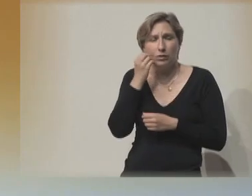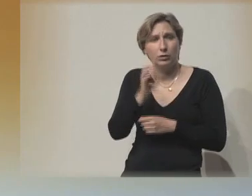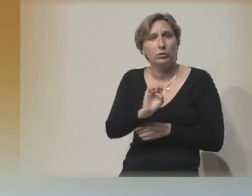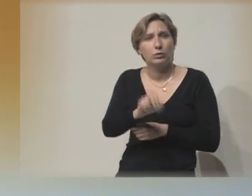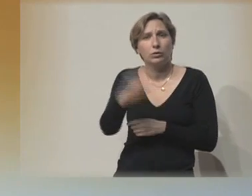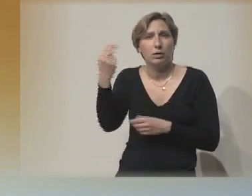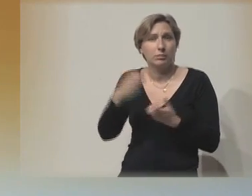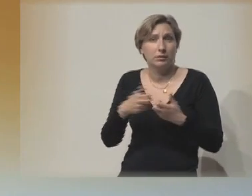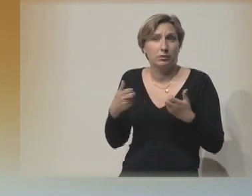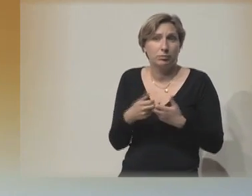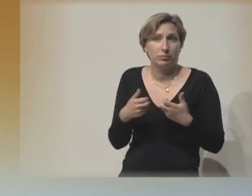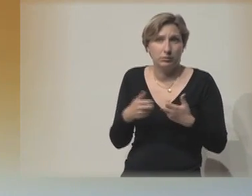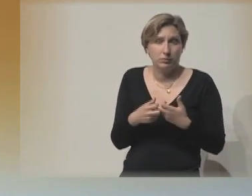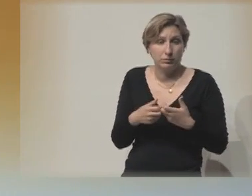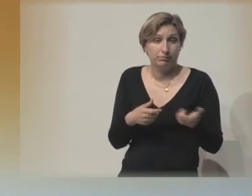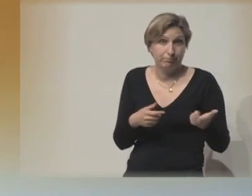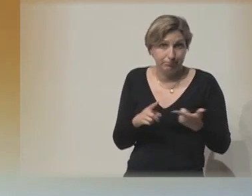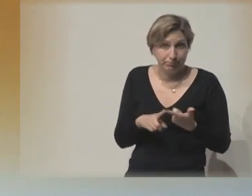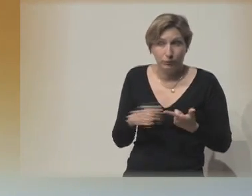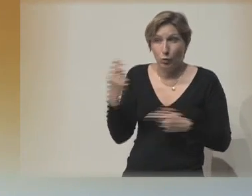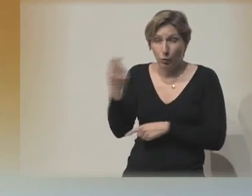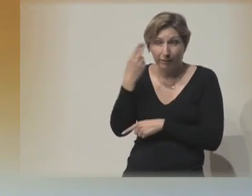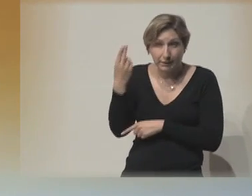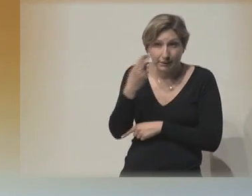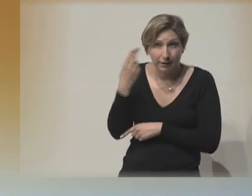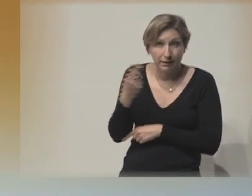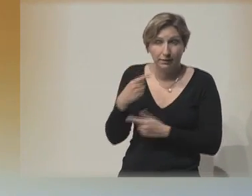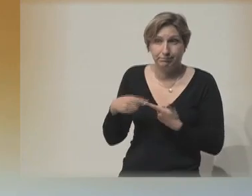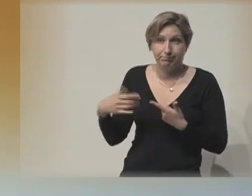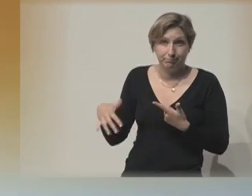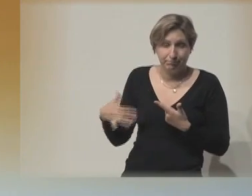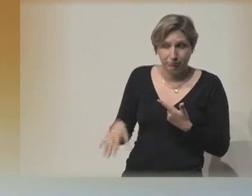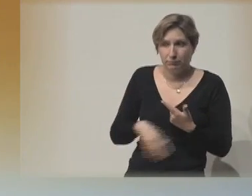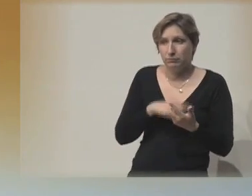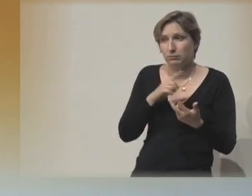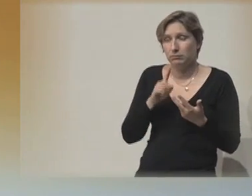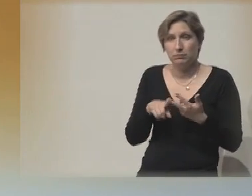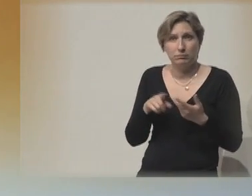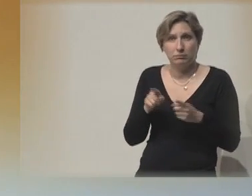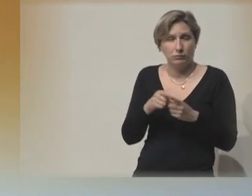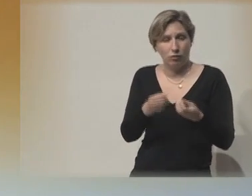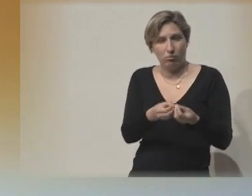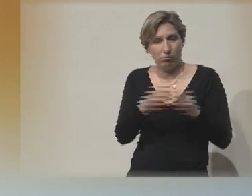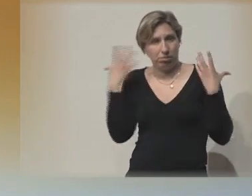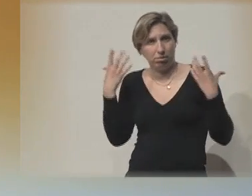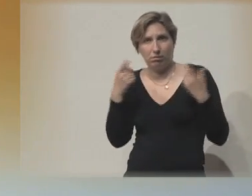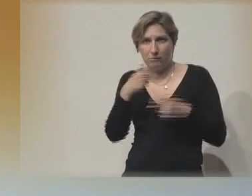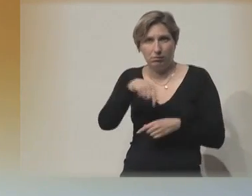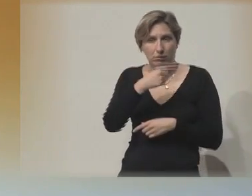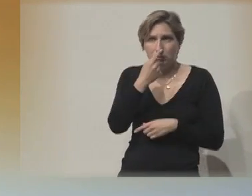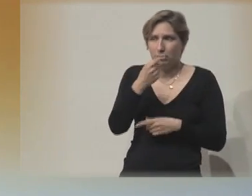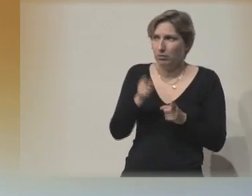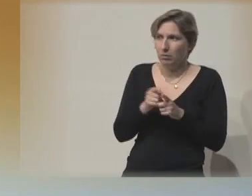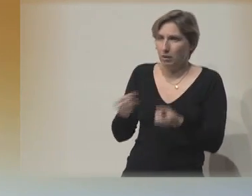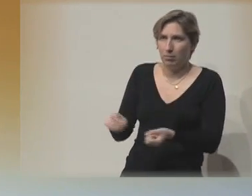l'éducation nationale, le sort qui est fait à l'université, le sentiment de désarroi et d'abandon.